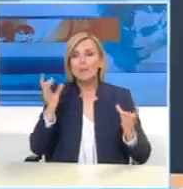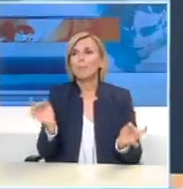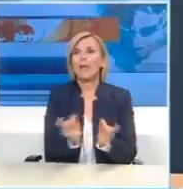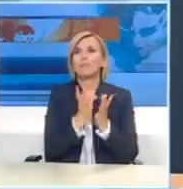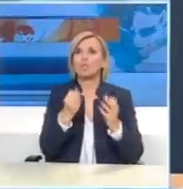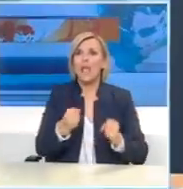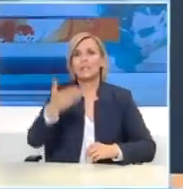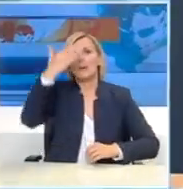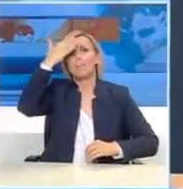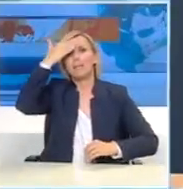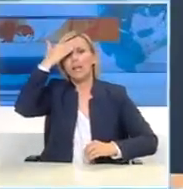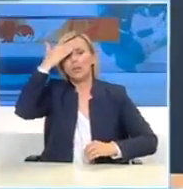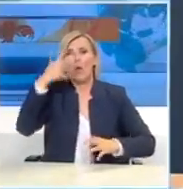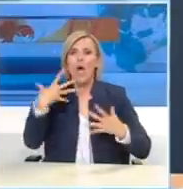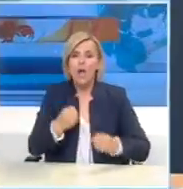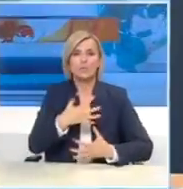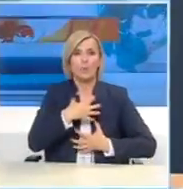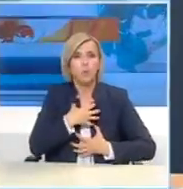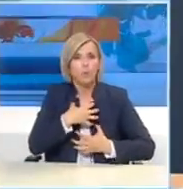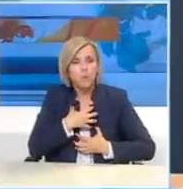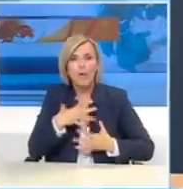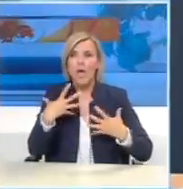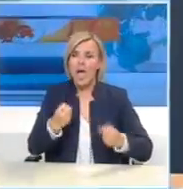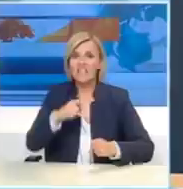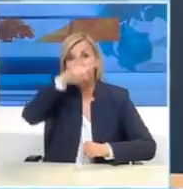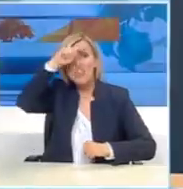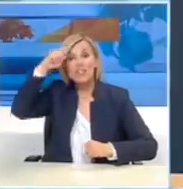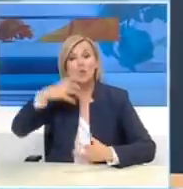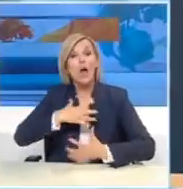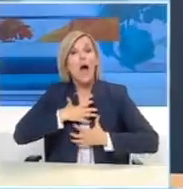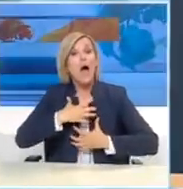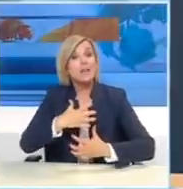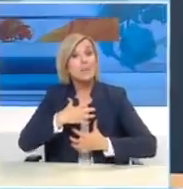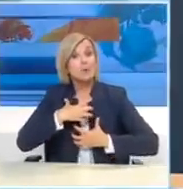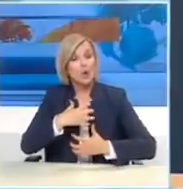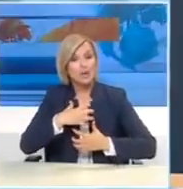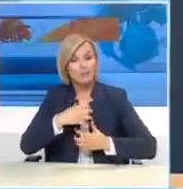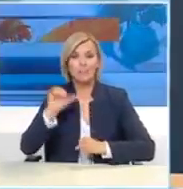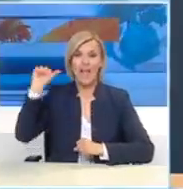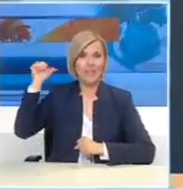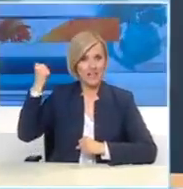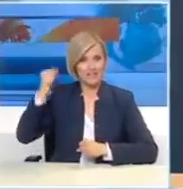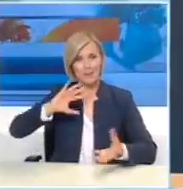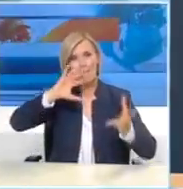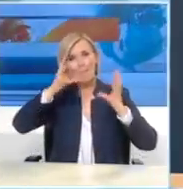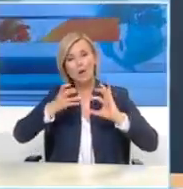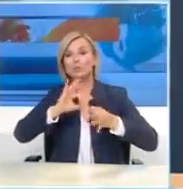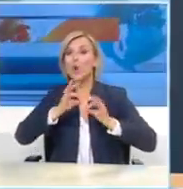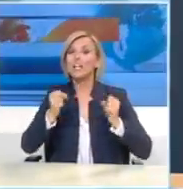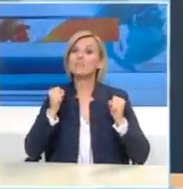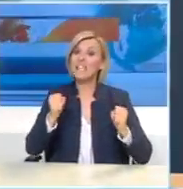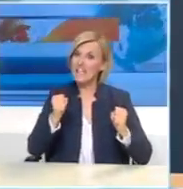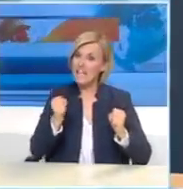Υγείας ανανέωσε τη λίστα συμπτωμάτων, έβαλε και μερικά καινούργια μέσα από αυτά που αναφέραμε, όπως την